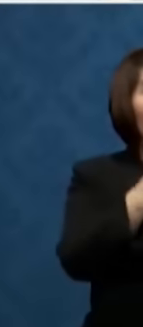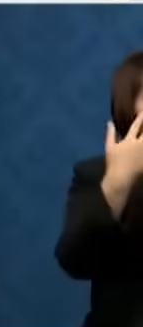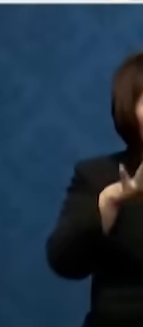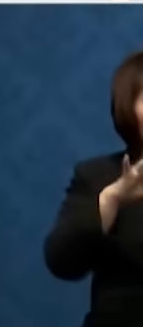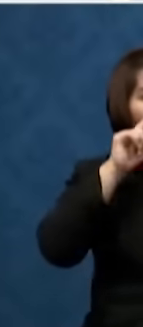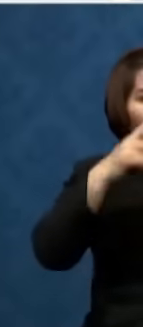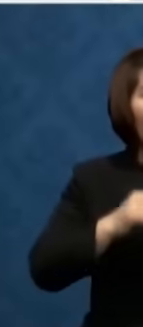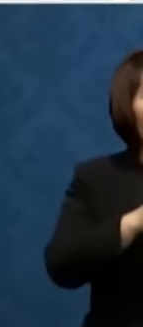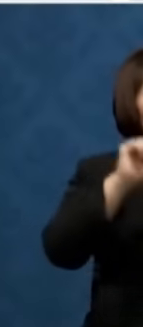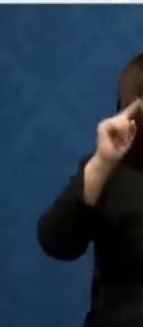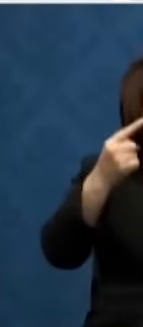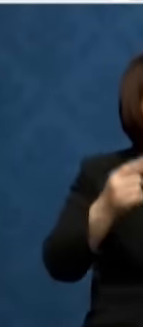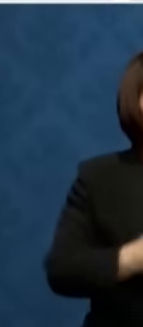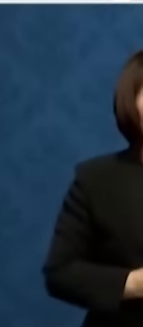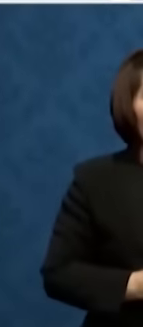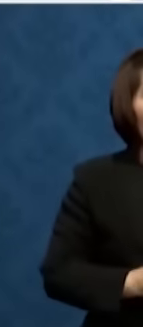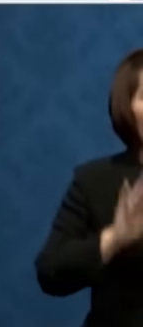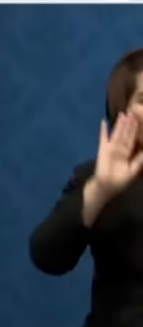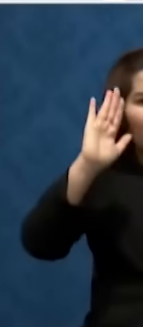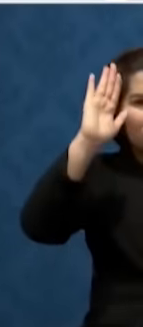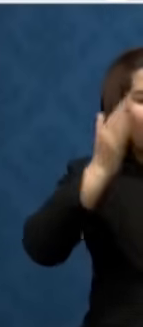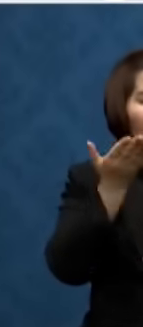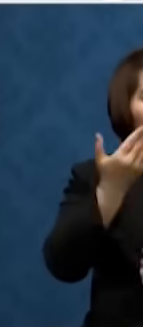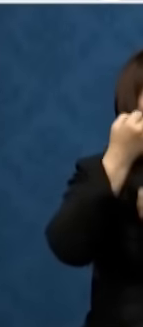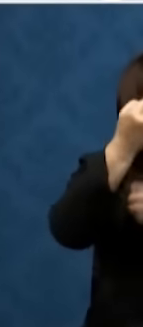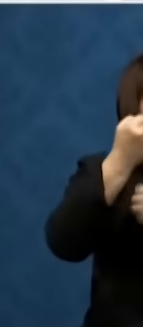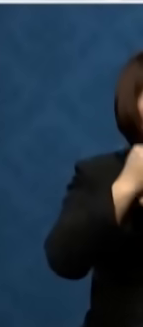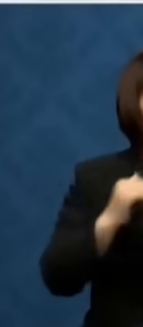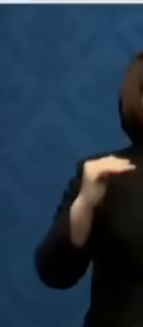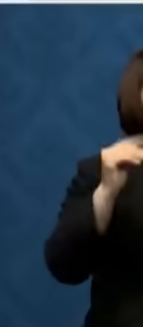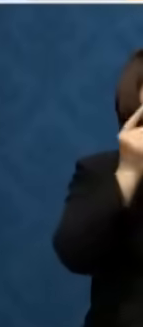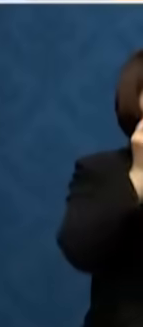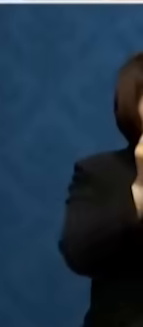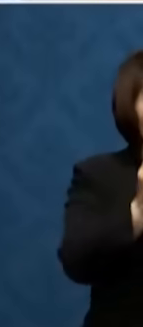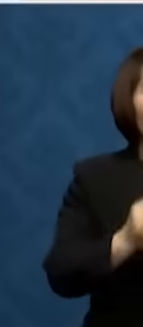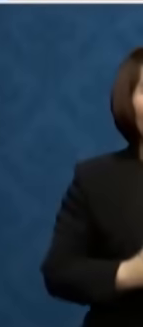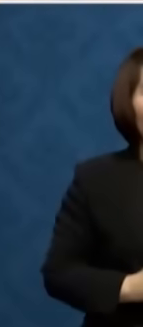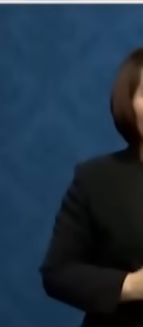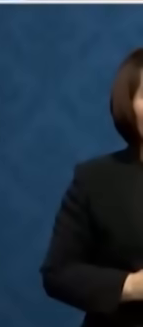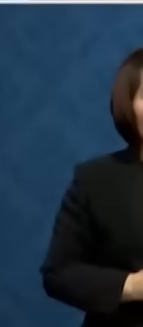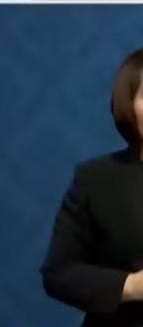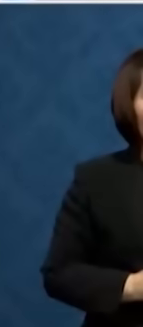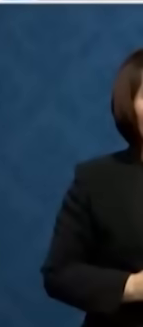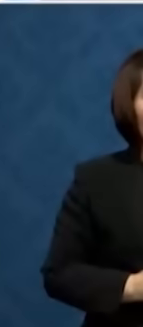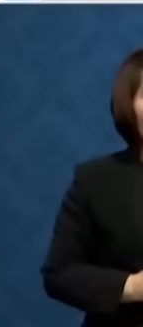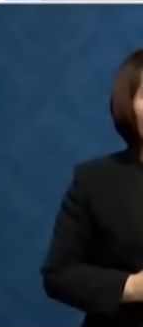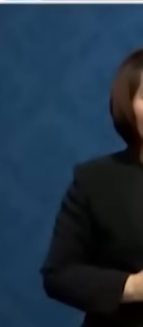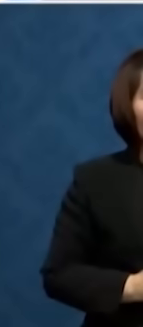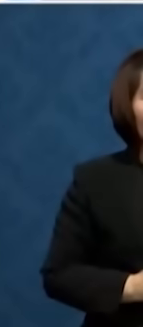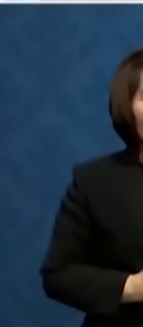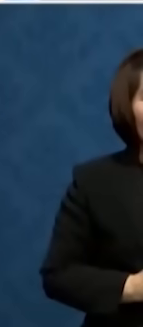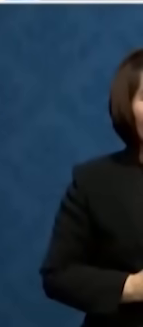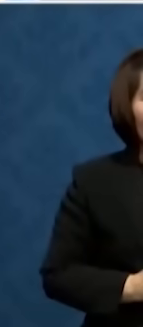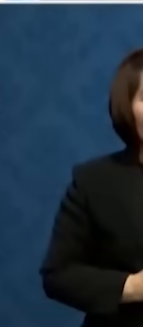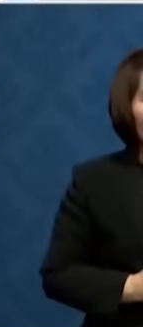ครับ จึงเป็น ท่านประธานครับผมขอประท้วงนะครับตามสิทธิ์เรียนท่านประธานครับผมรังสิมัน บังเกิ